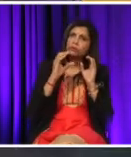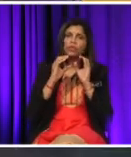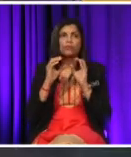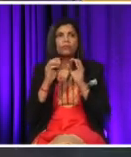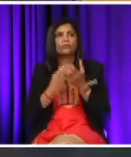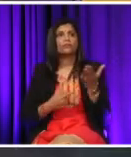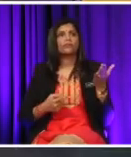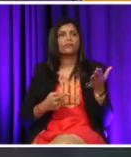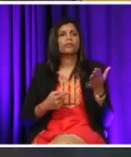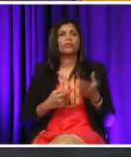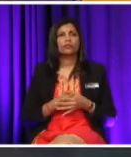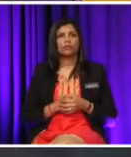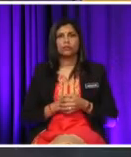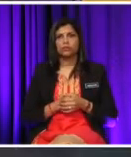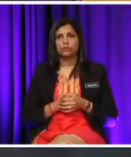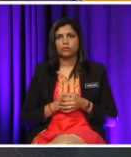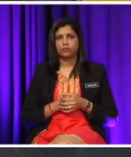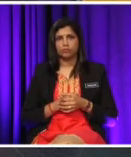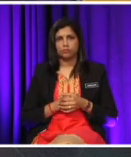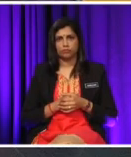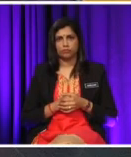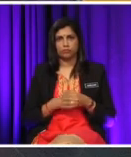meminta Pak Siti